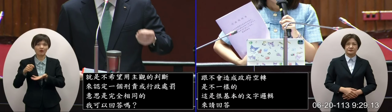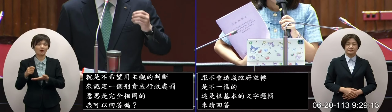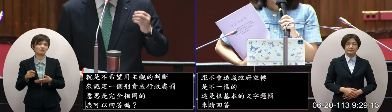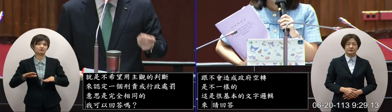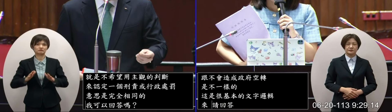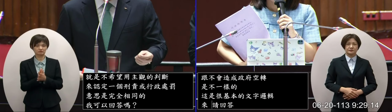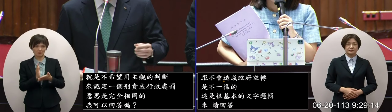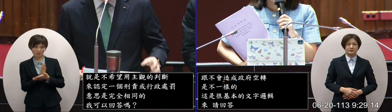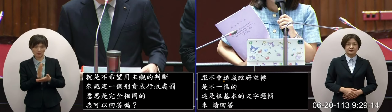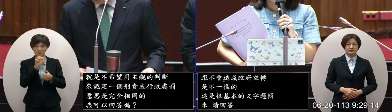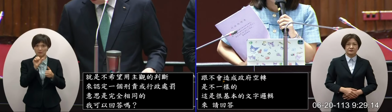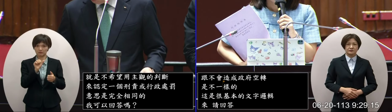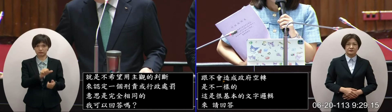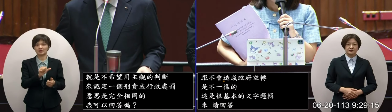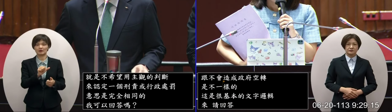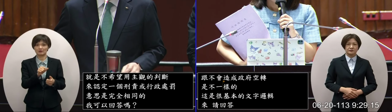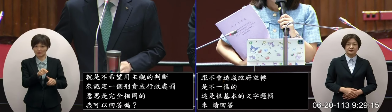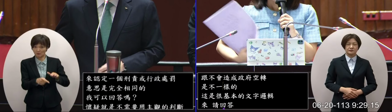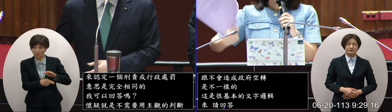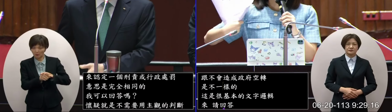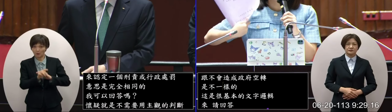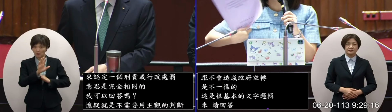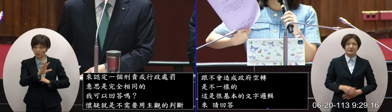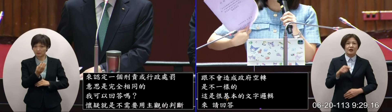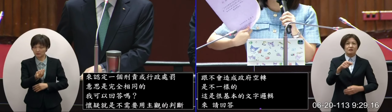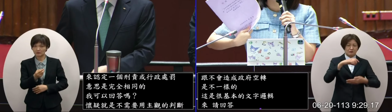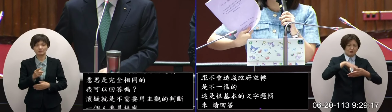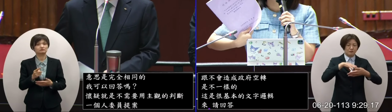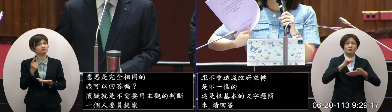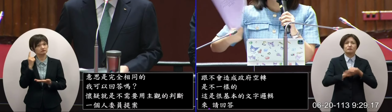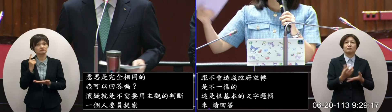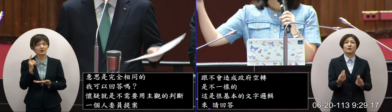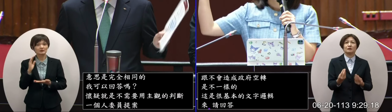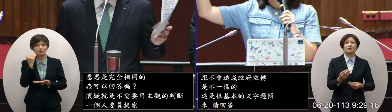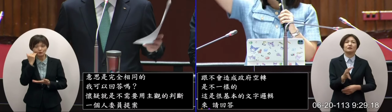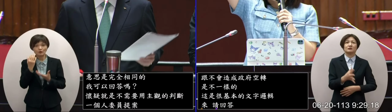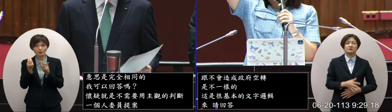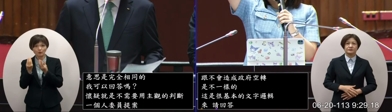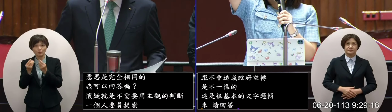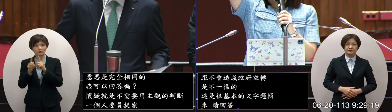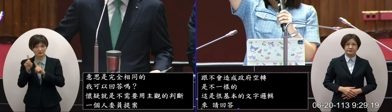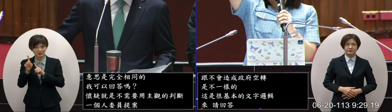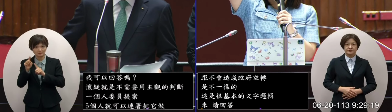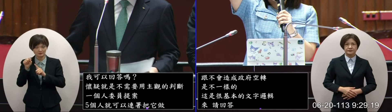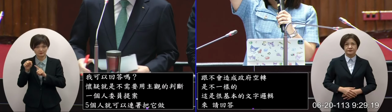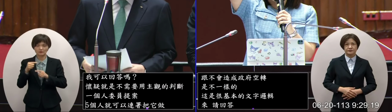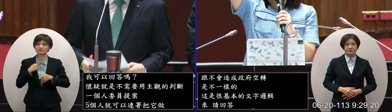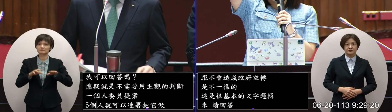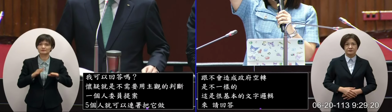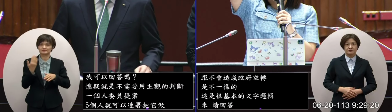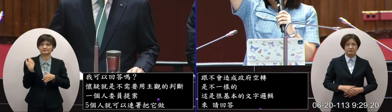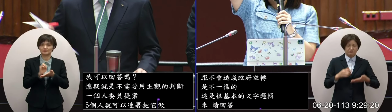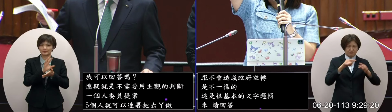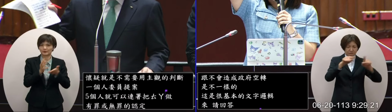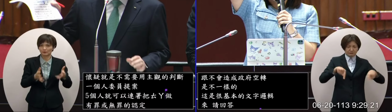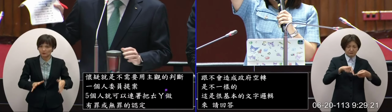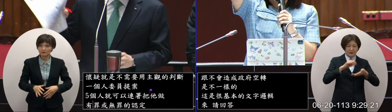定。无差别就是希望能够依照司法 四 字第五八五，我就跟委员报告 过。里面为什么不